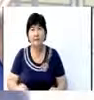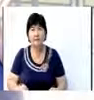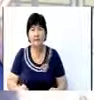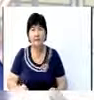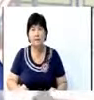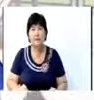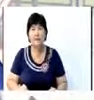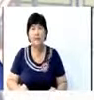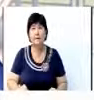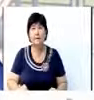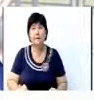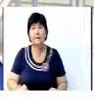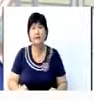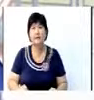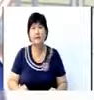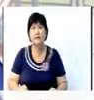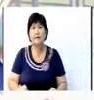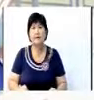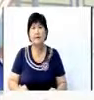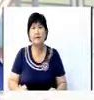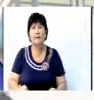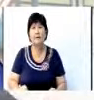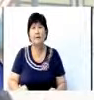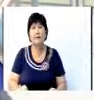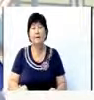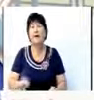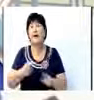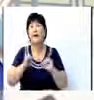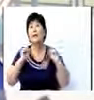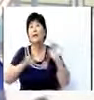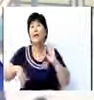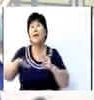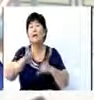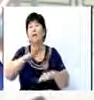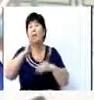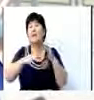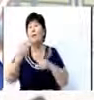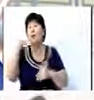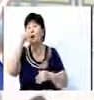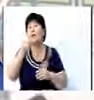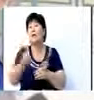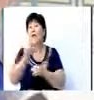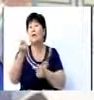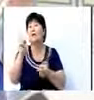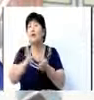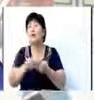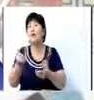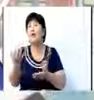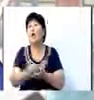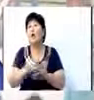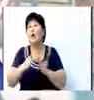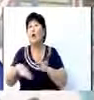балтер злата спорят кем-то ахмедовна нас карцере семьи это спортивная площадка была построена прошлом году то звуки за счет дохода